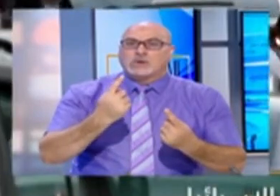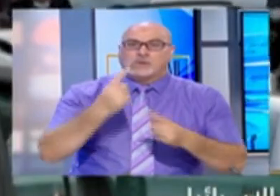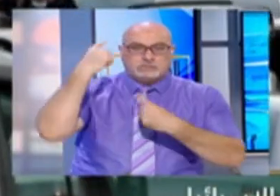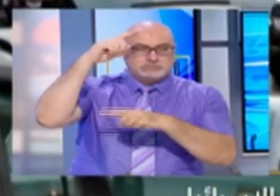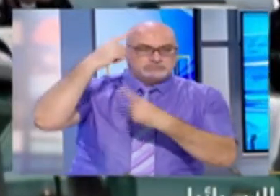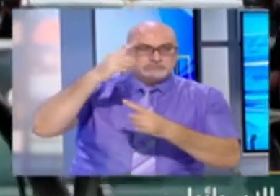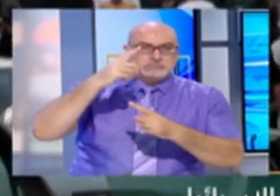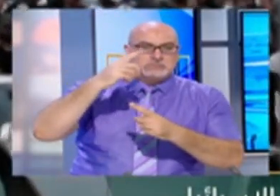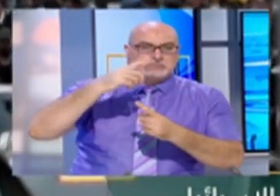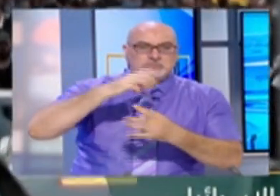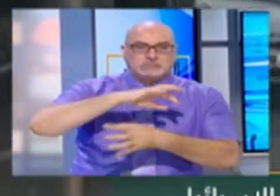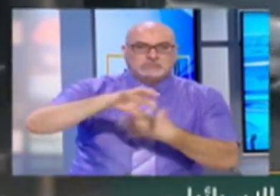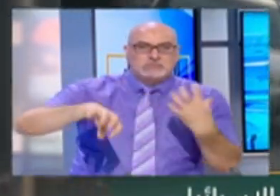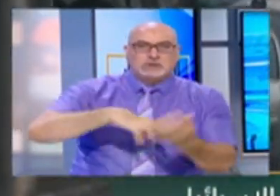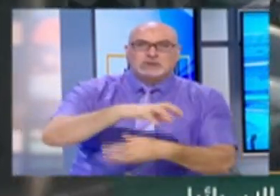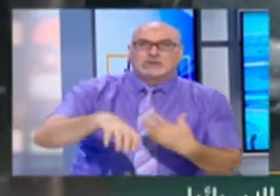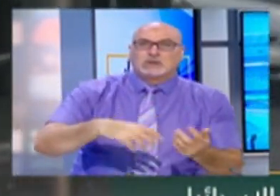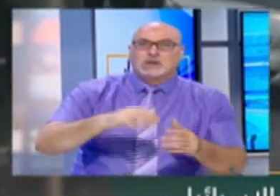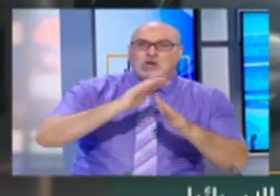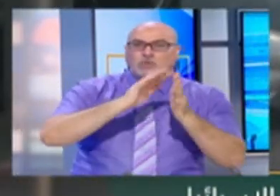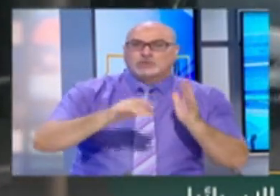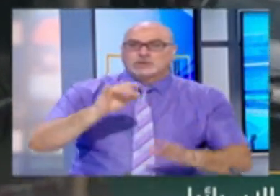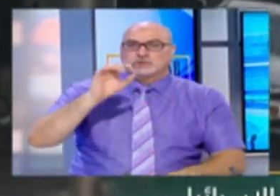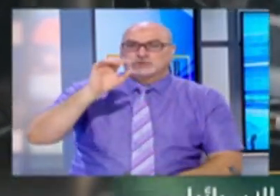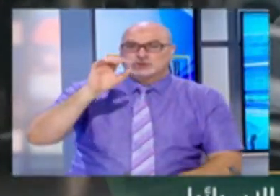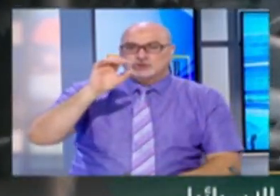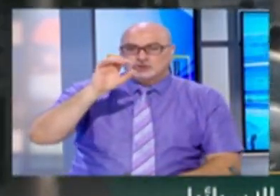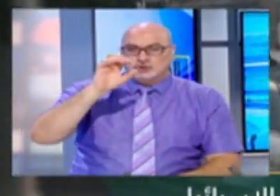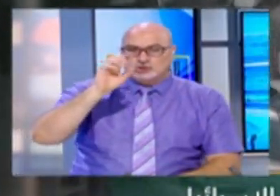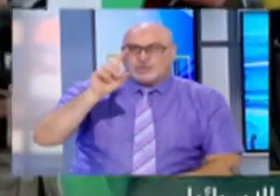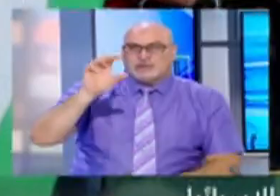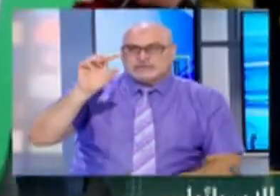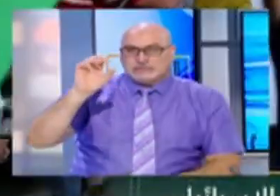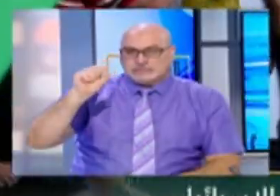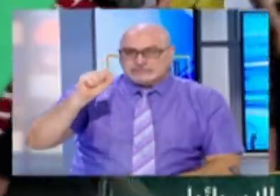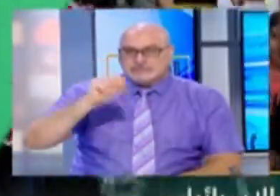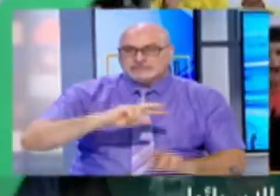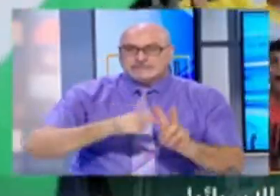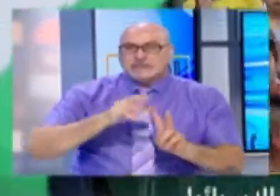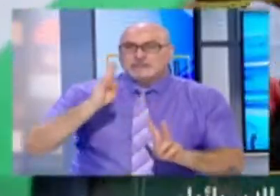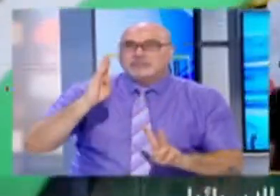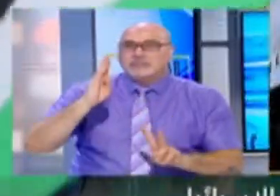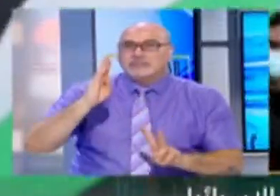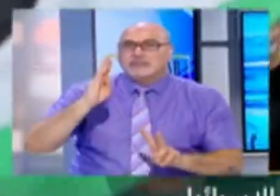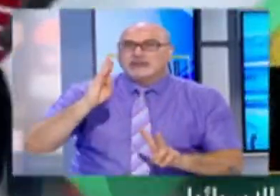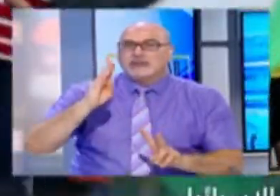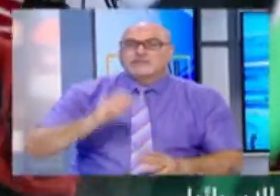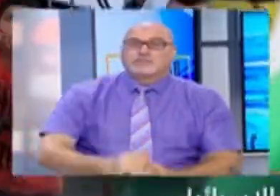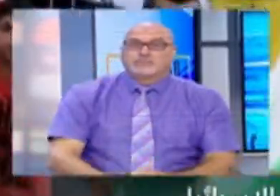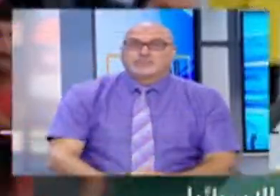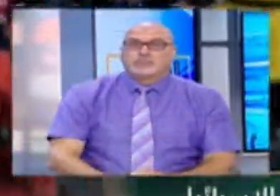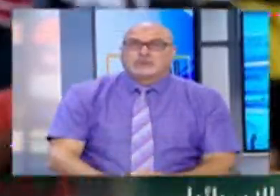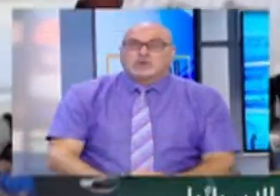التي شهدها جبل صبيح في بلدة بيتا بنابلس، فيما